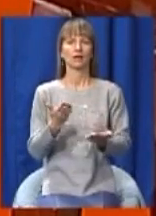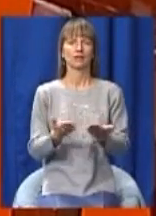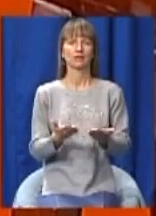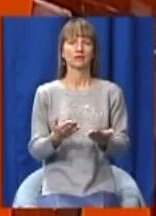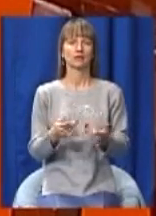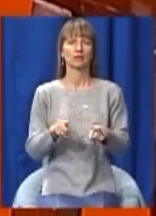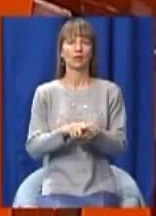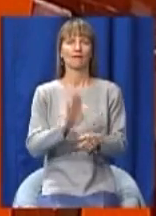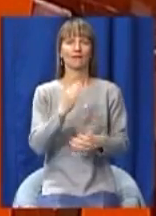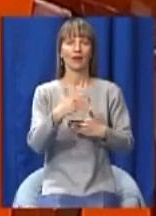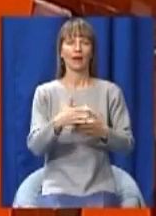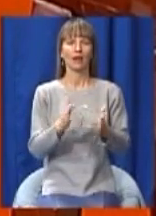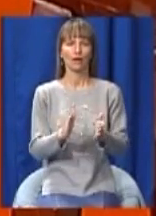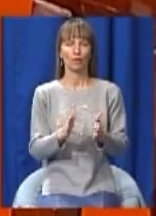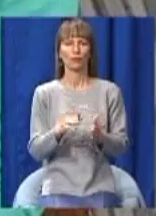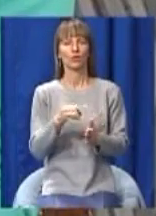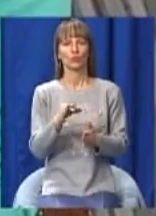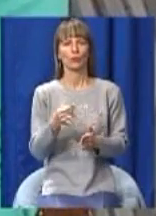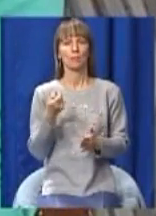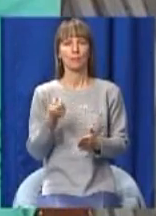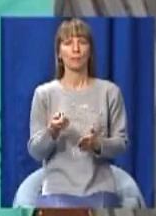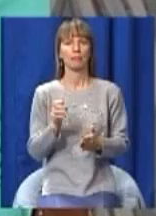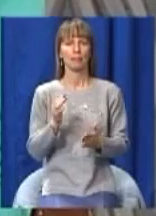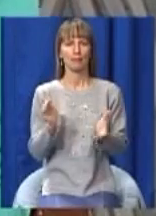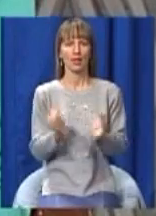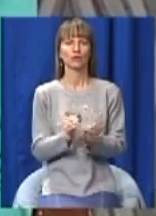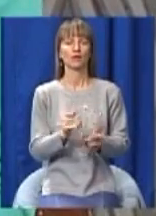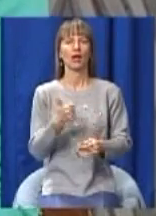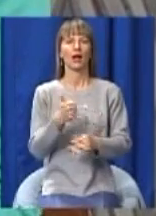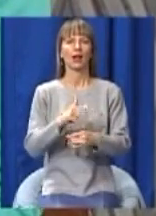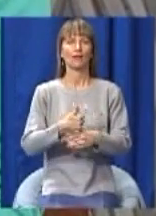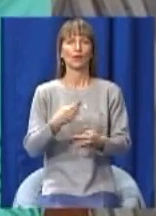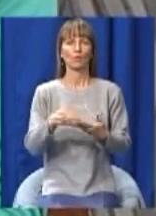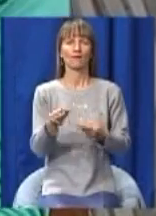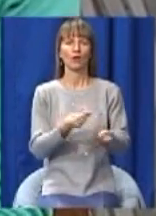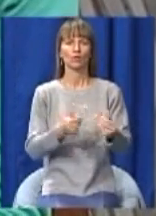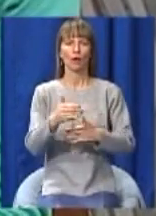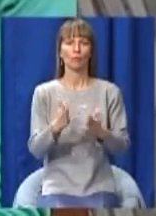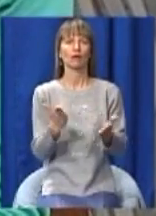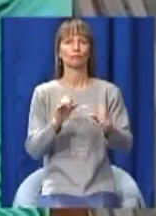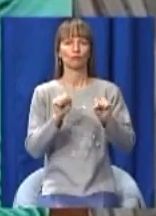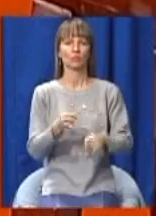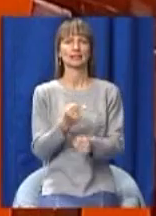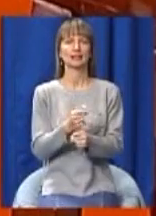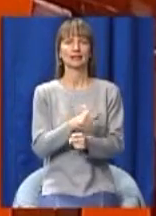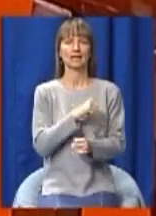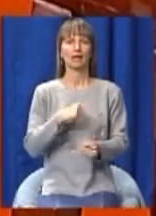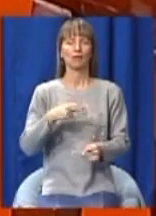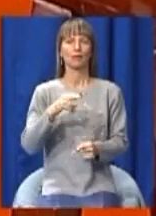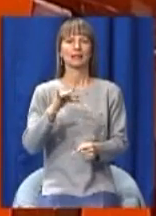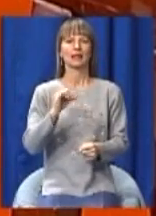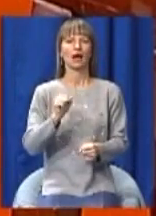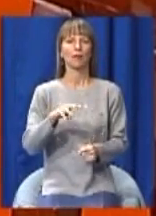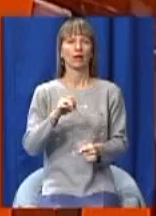коробкой то ни другое нам главное куб это ширину коробочку велико и почему же заработаете диамант эпохи